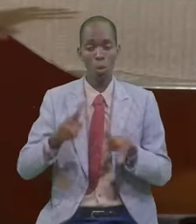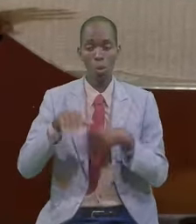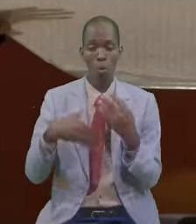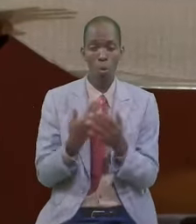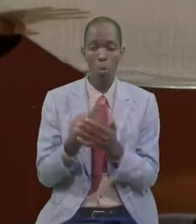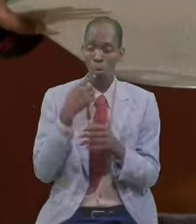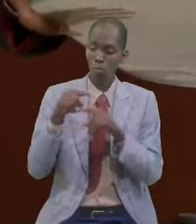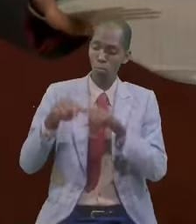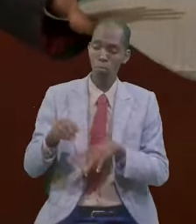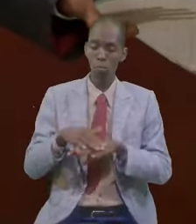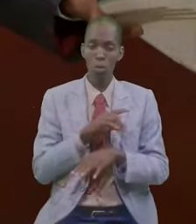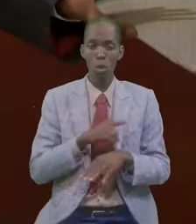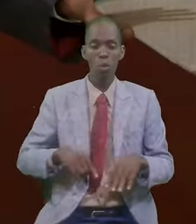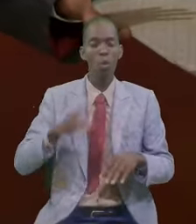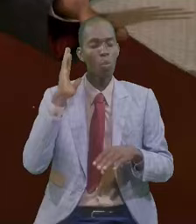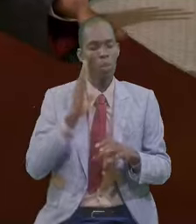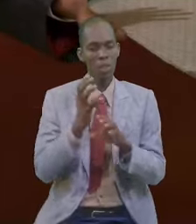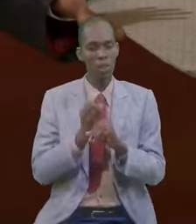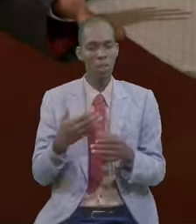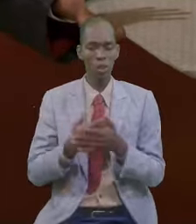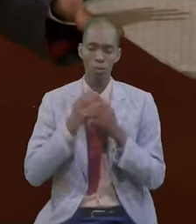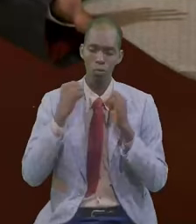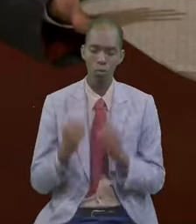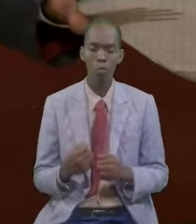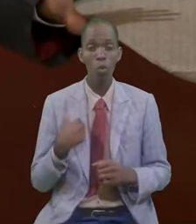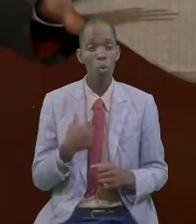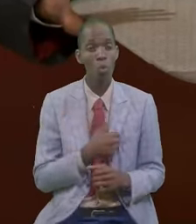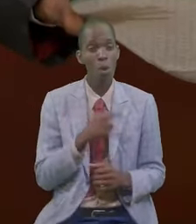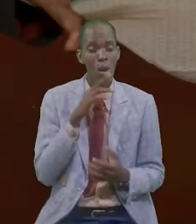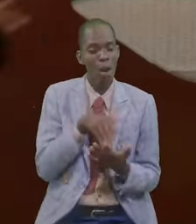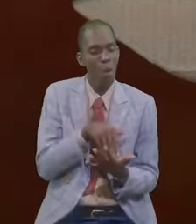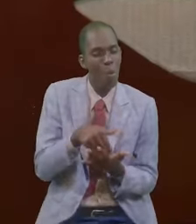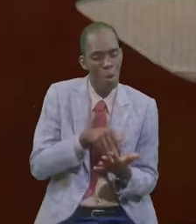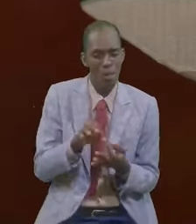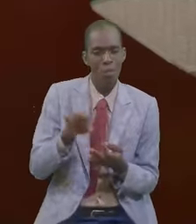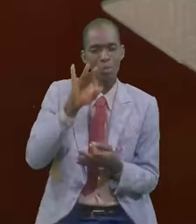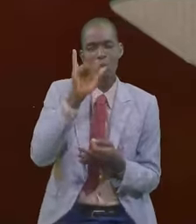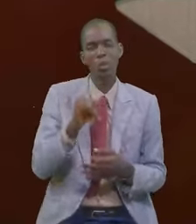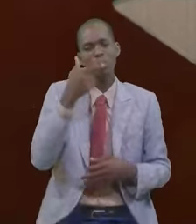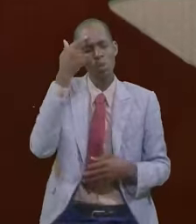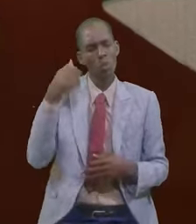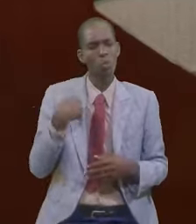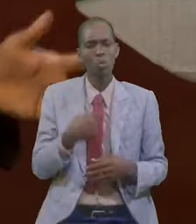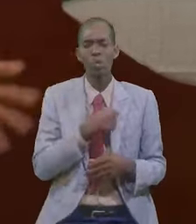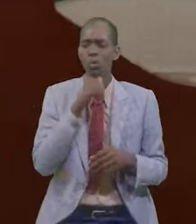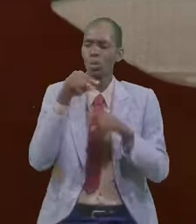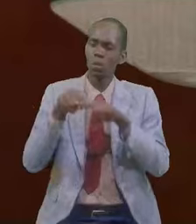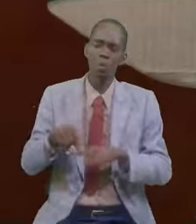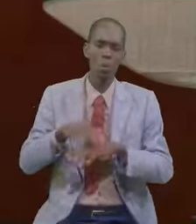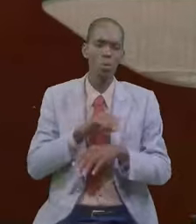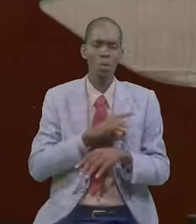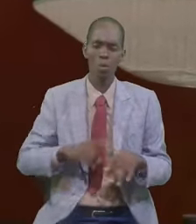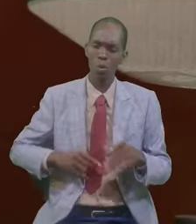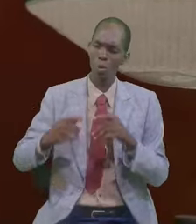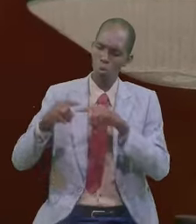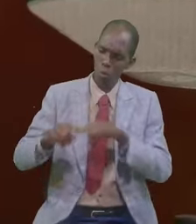leur force. Nous sommes spirituellement faibles parce que nous n'espérons pas en l'Éternel. Attendez,